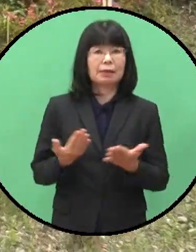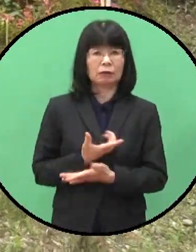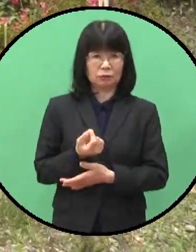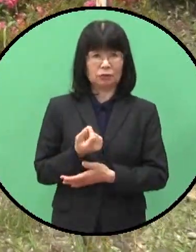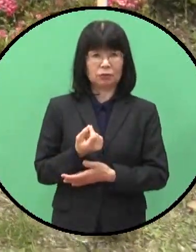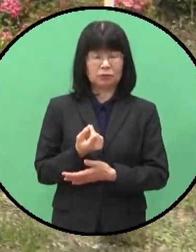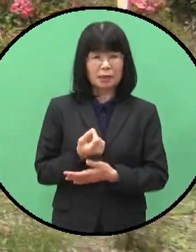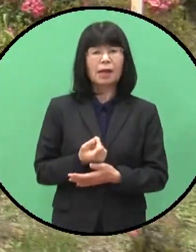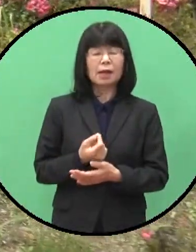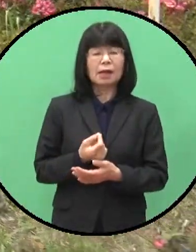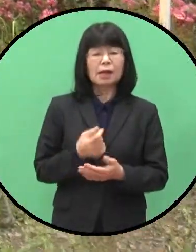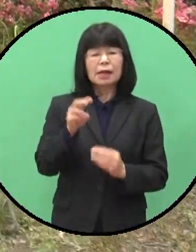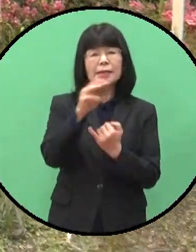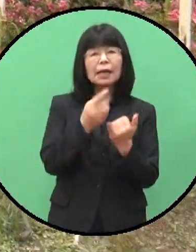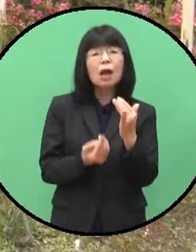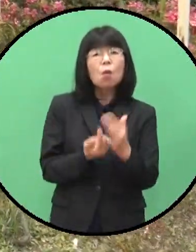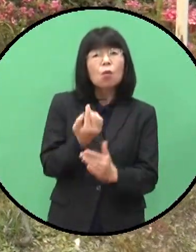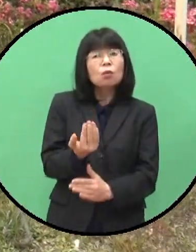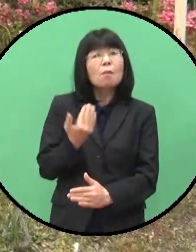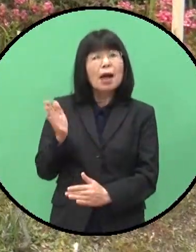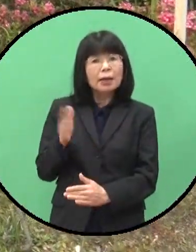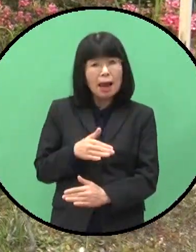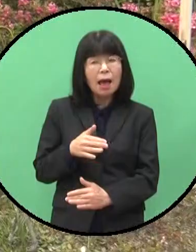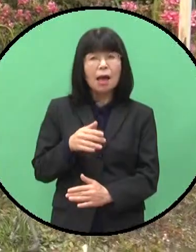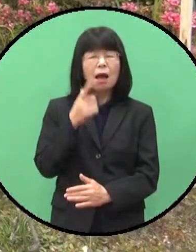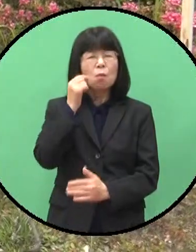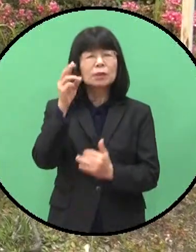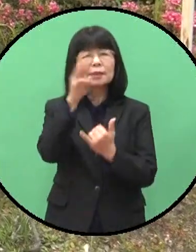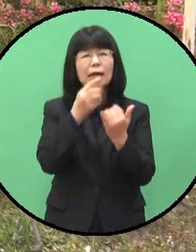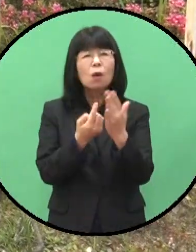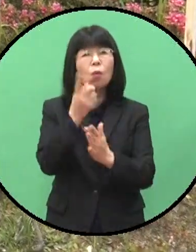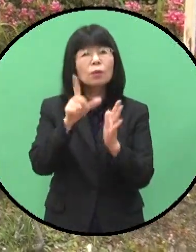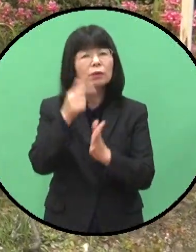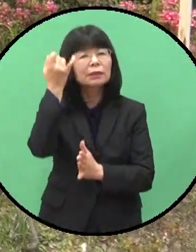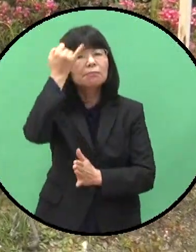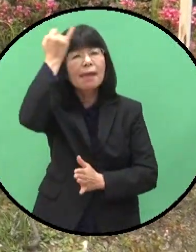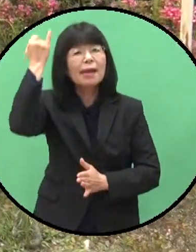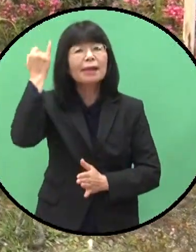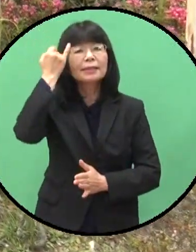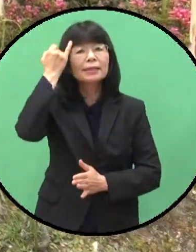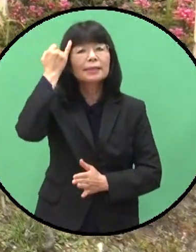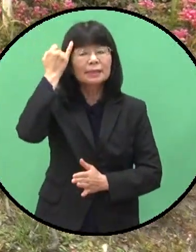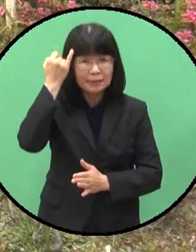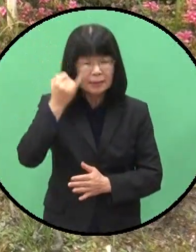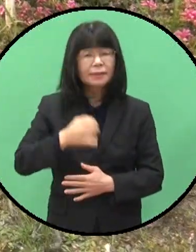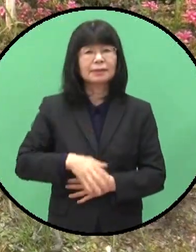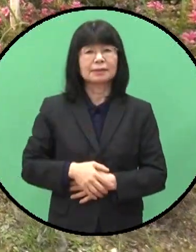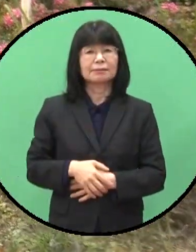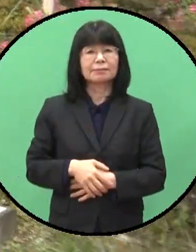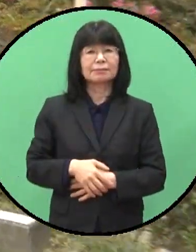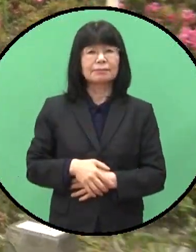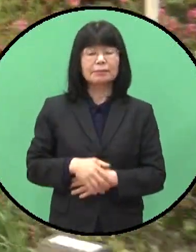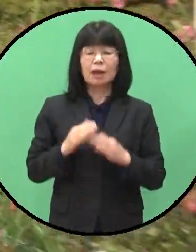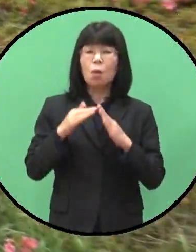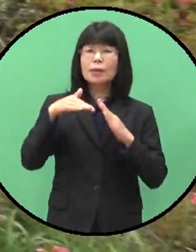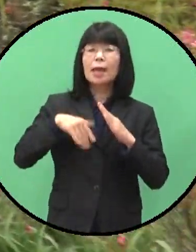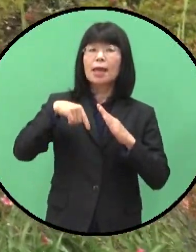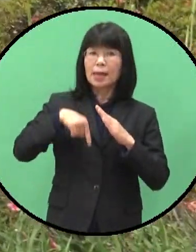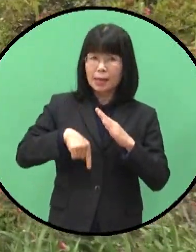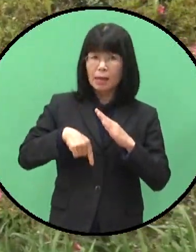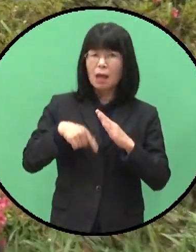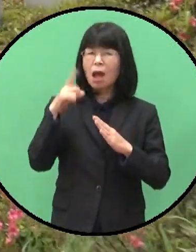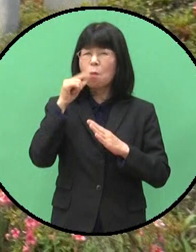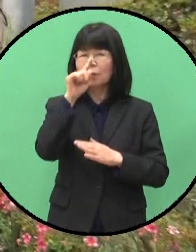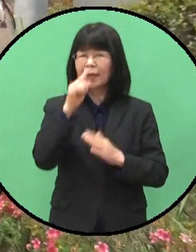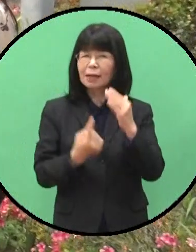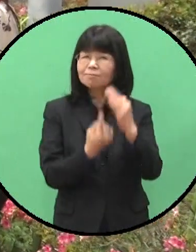う平常時からも災害時のことをイメージして、これが必要だっていうのをイメージしながら、家庭でこうもし